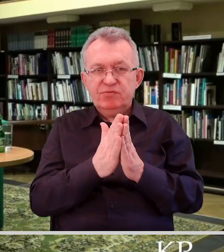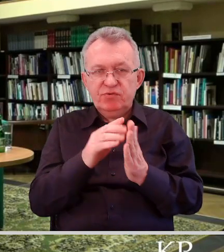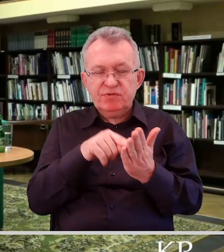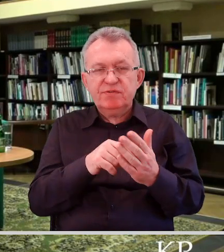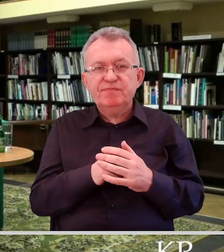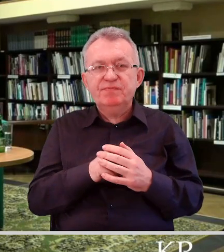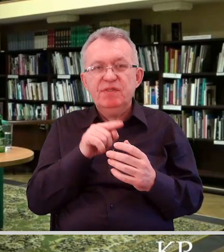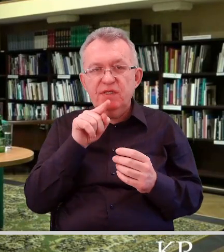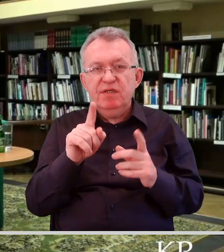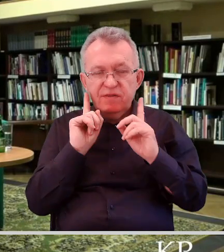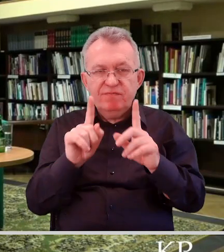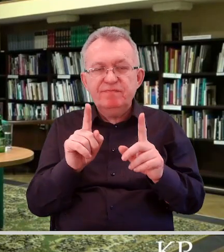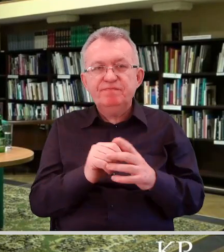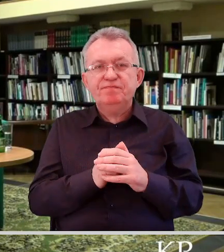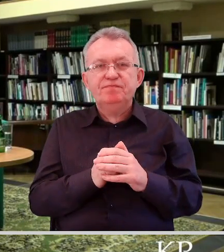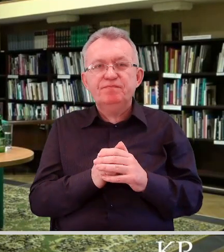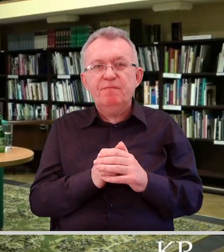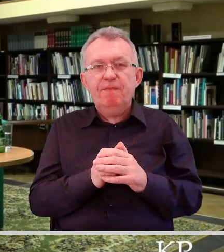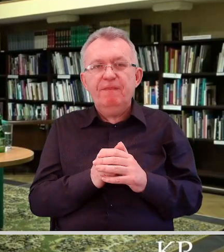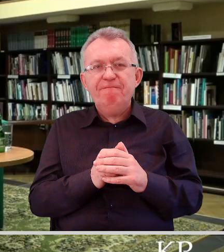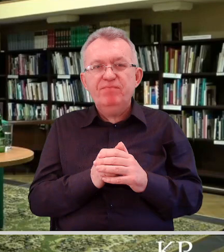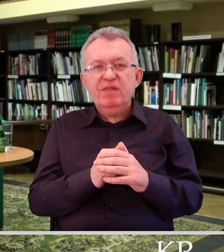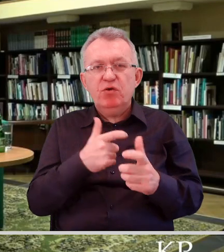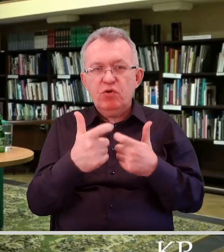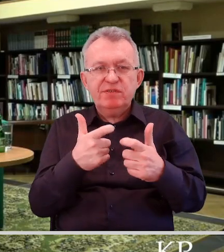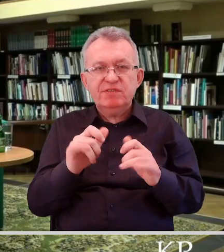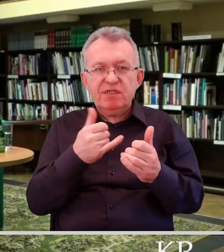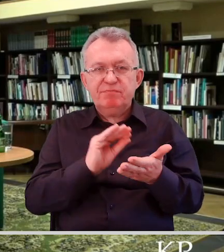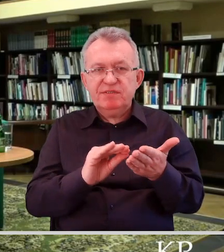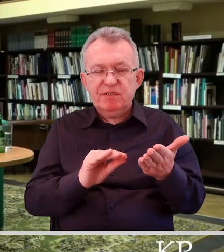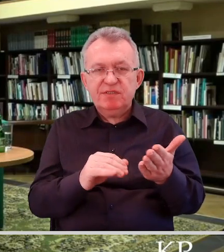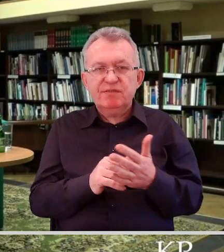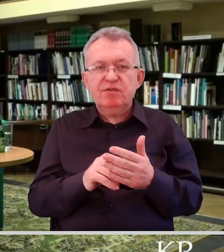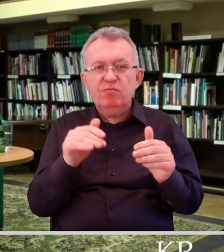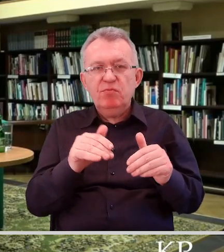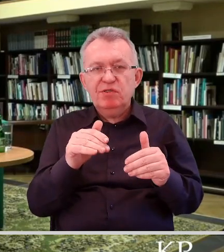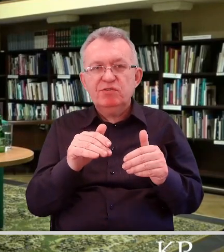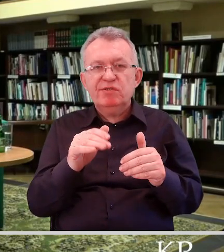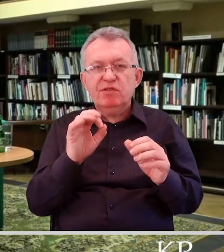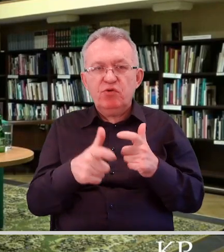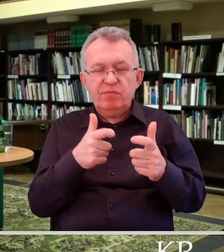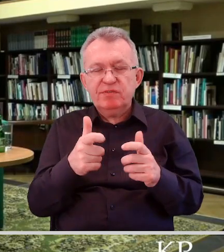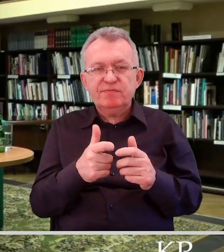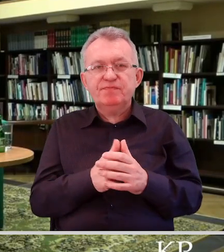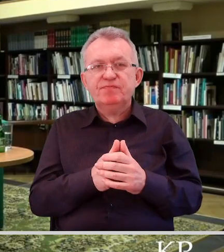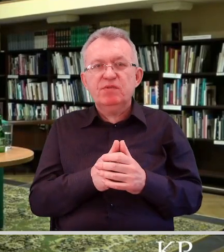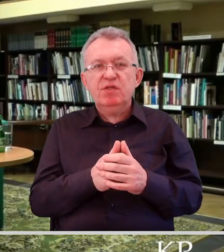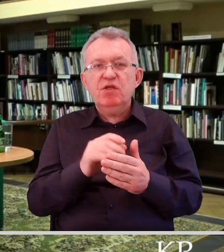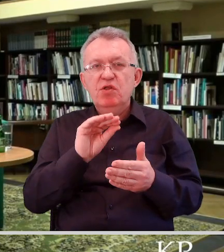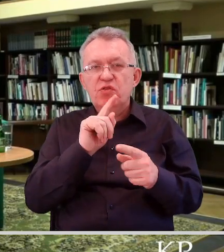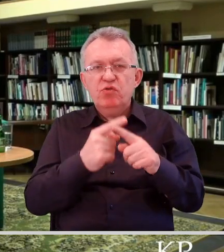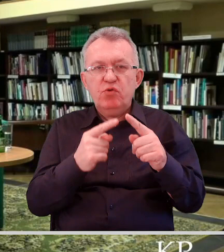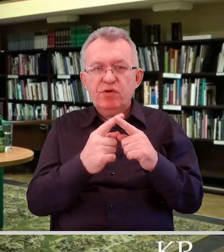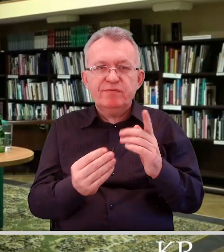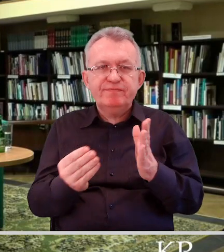i właściwie no, postępujesz tak, jak pisarka może tylko postąpić, ponieważ dopisujesz